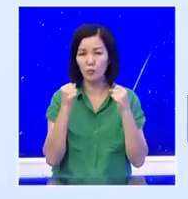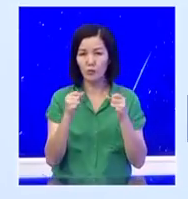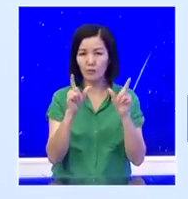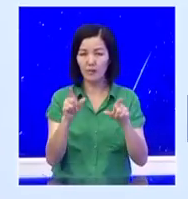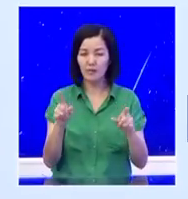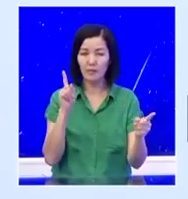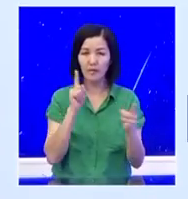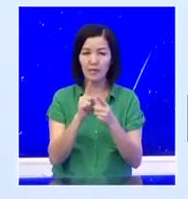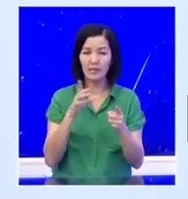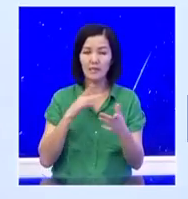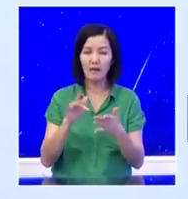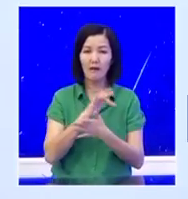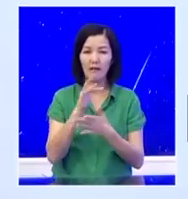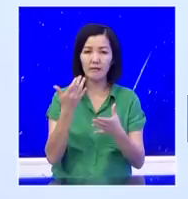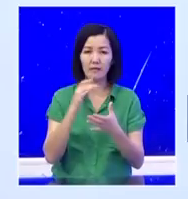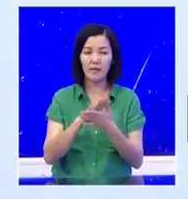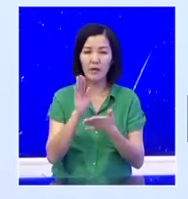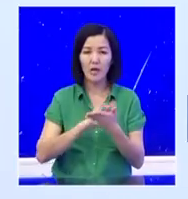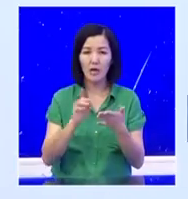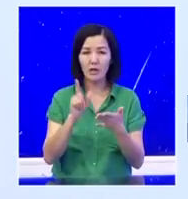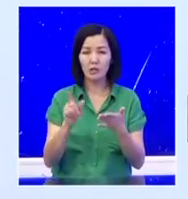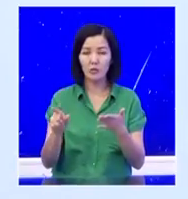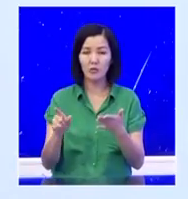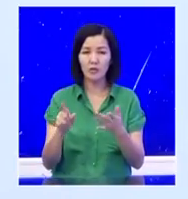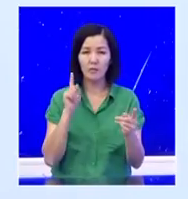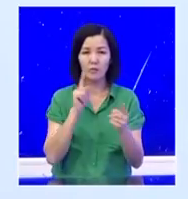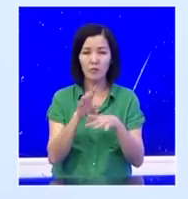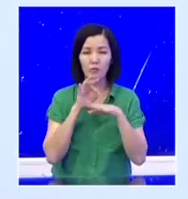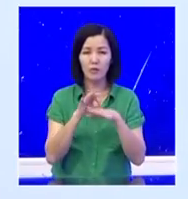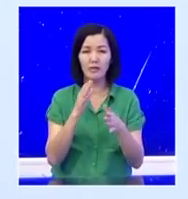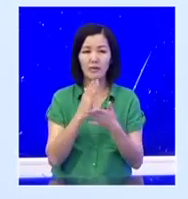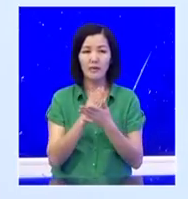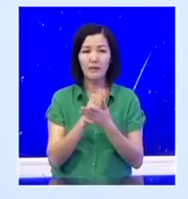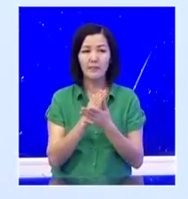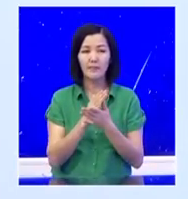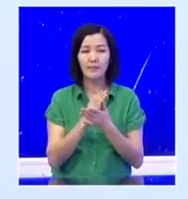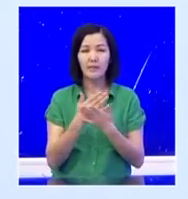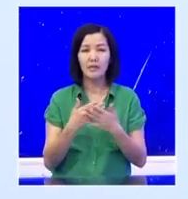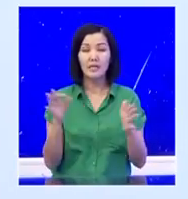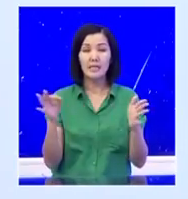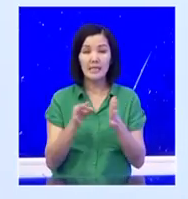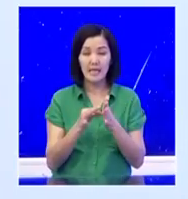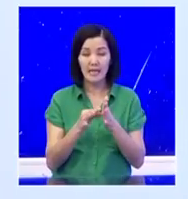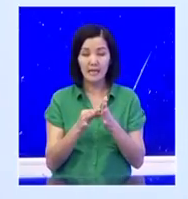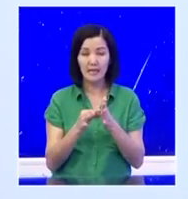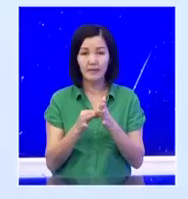майталмандарымен және қаламыздың танымал ақын жазушыларымен де өтіп жатыр. Мұндағы мақсатымыз